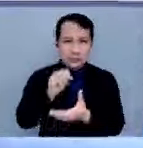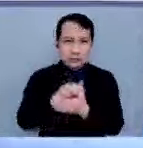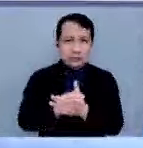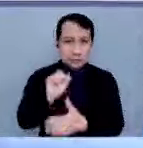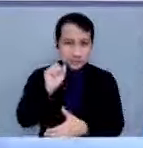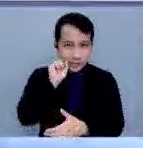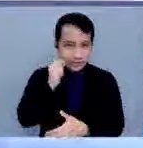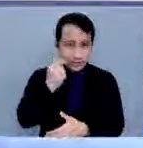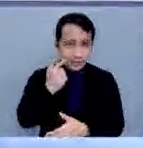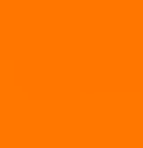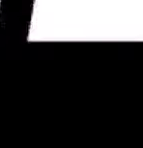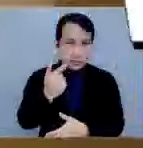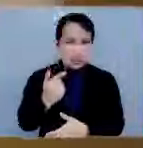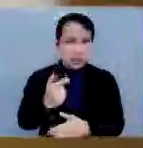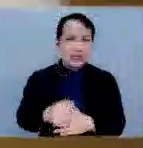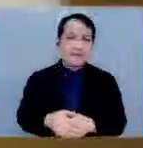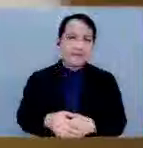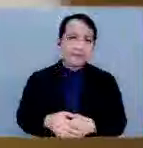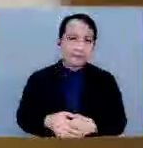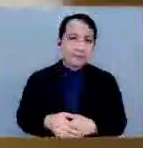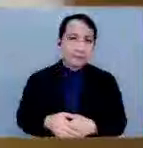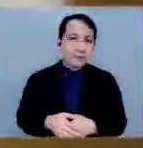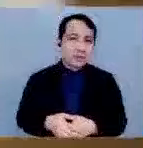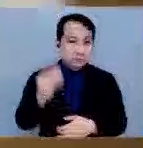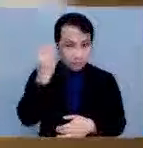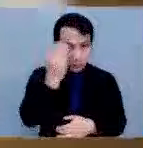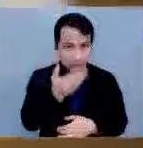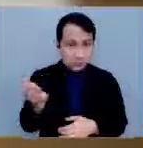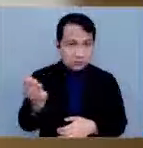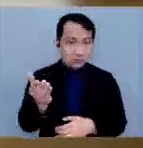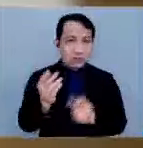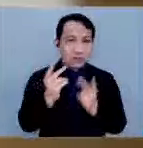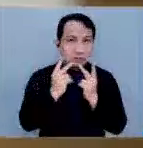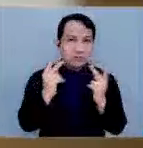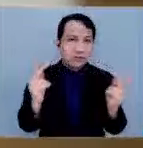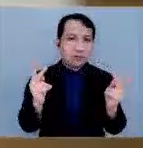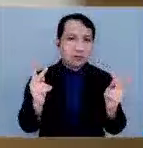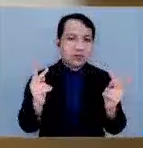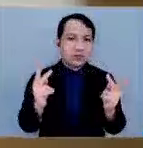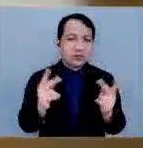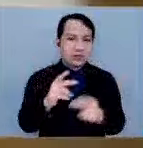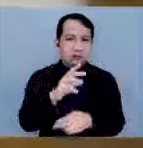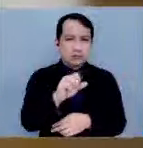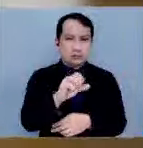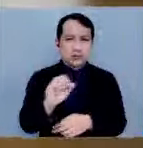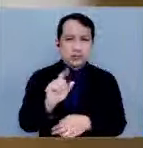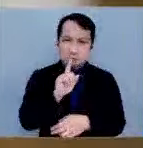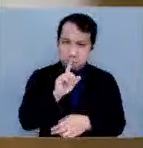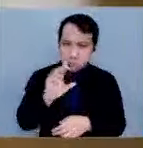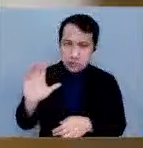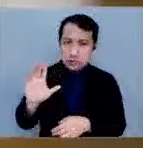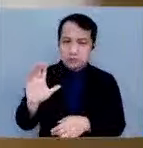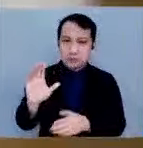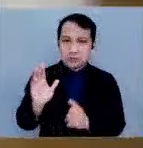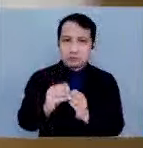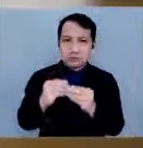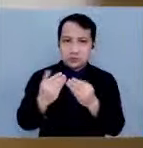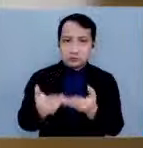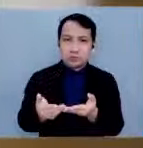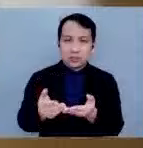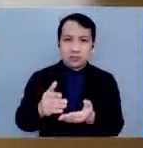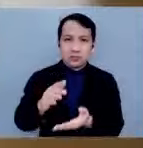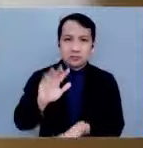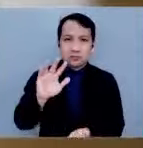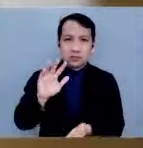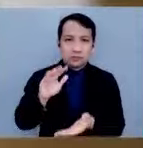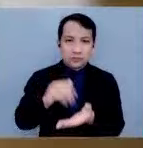Sara Jeronimo. Pinag-iingat ni Matteo ang publiko sa scam na nangangakong mabibigyan ng 5,000 pisong ayuda